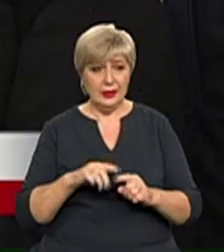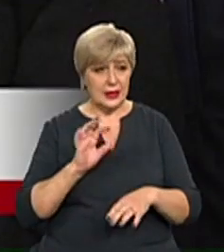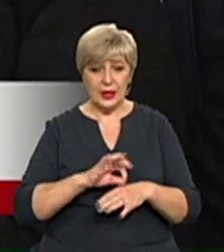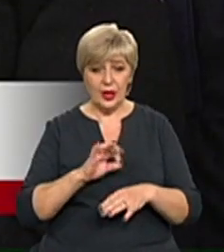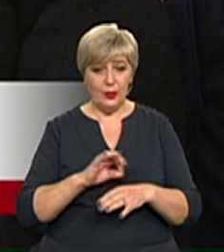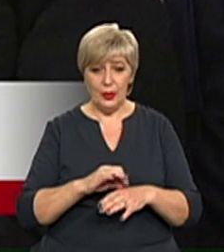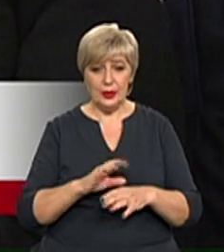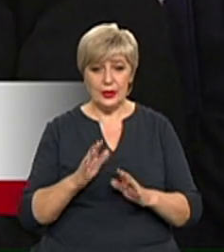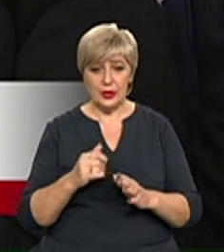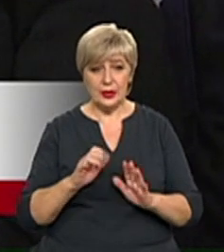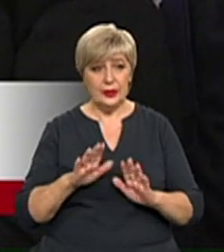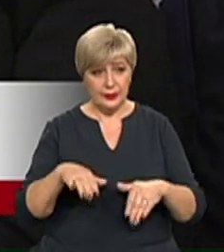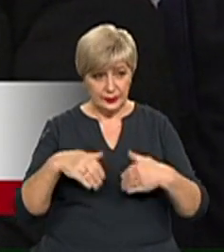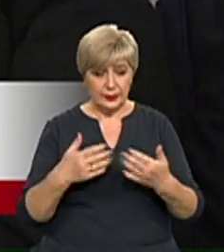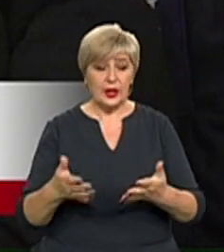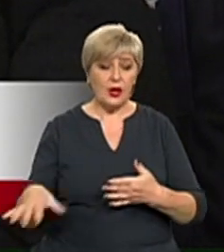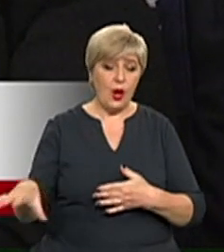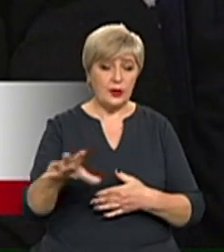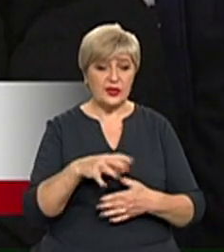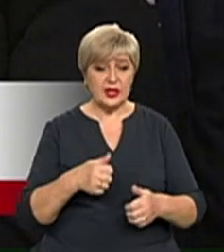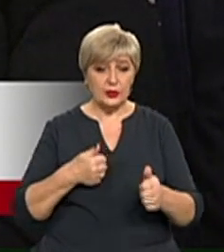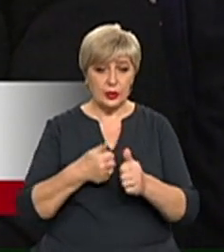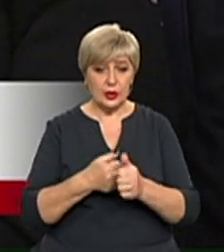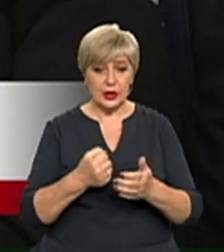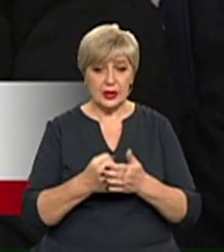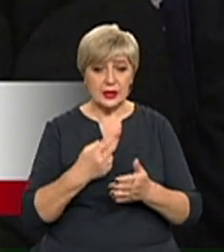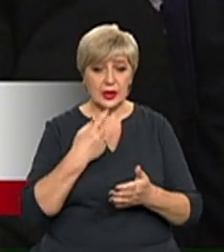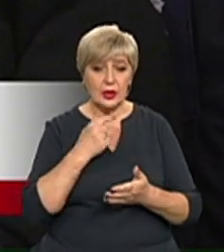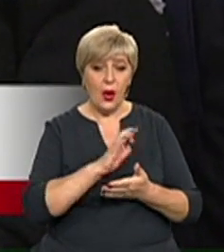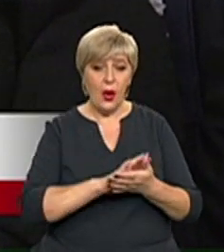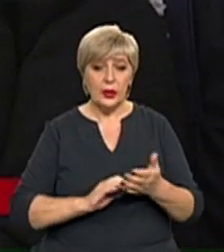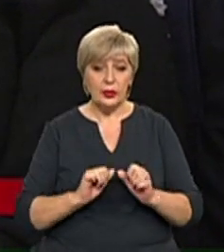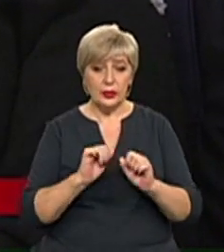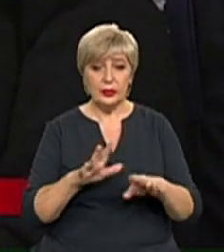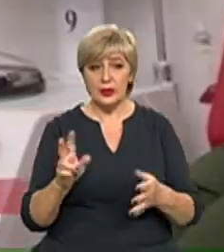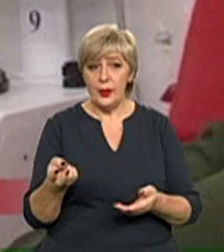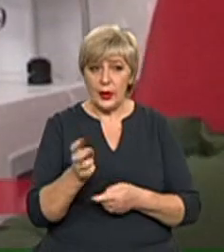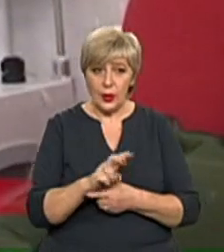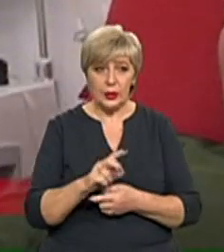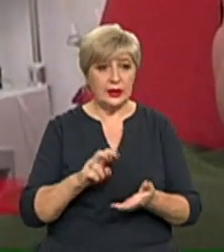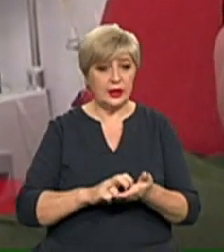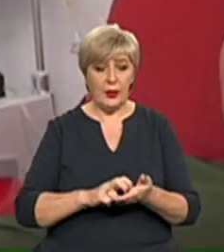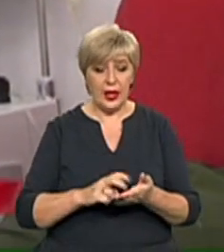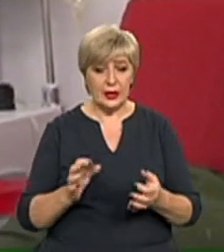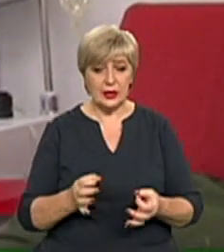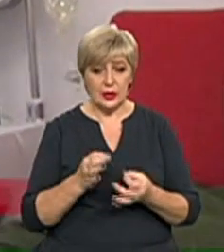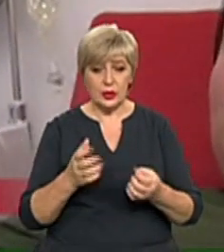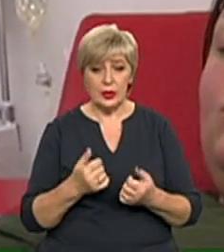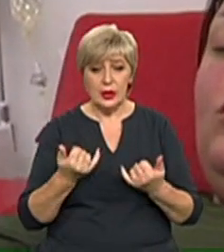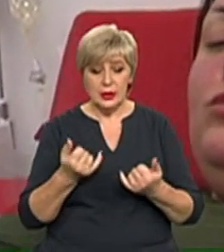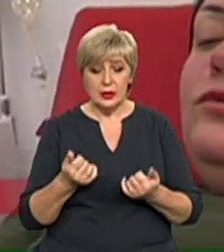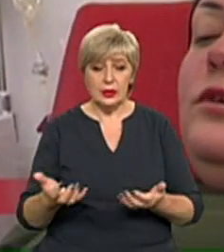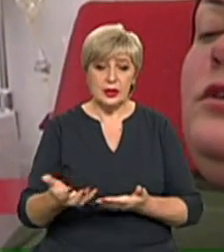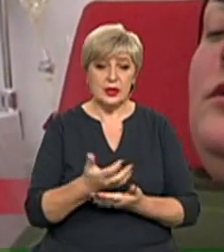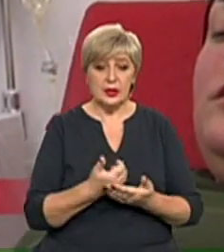боляче. Бажаю усім долучатись до донорства та, звичайно, приходити і не боятись нічого. Сьогодні у центрі зібрали